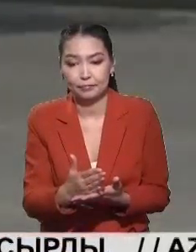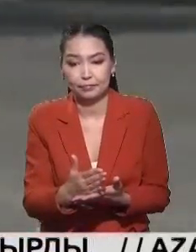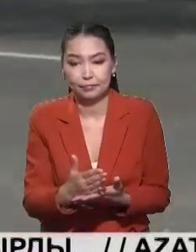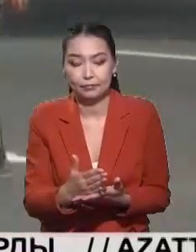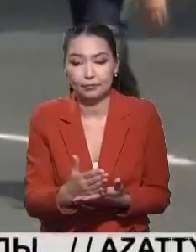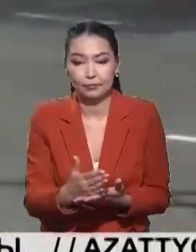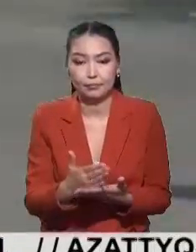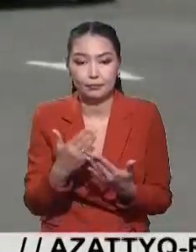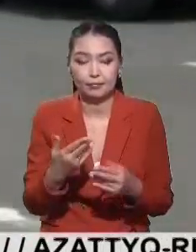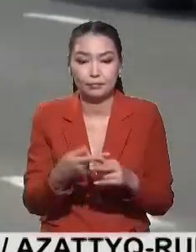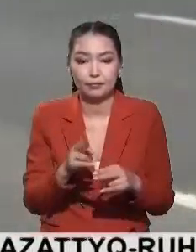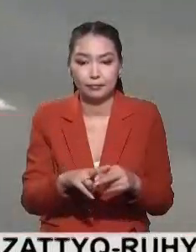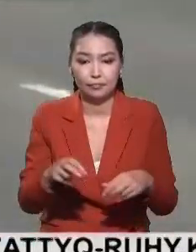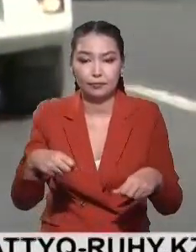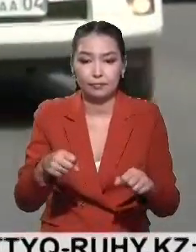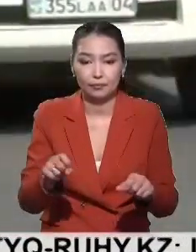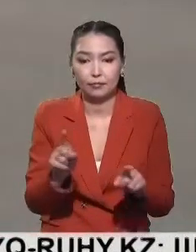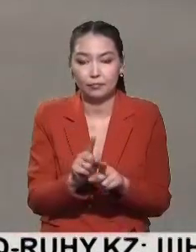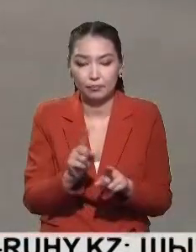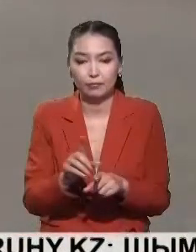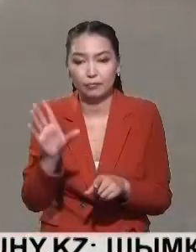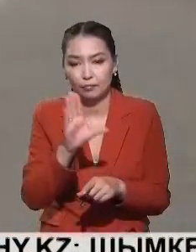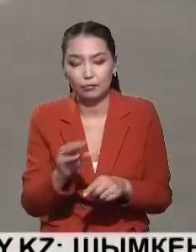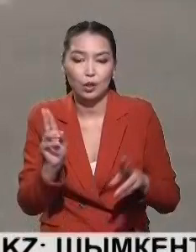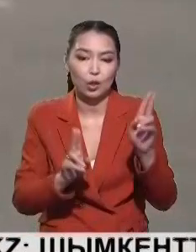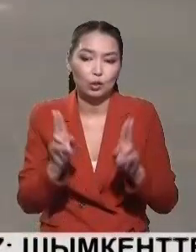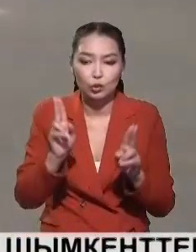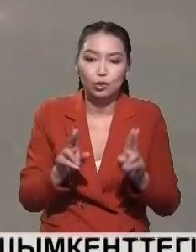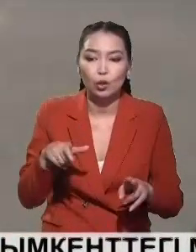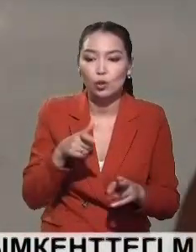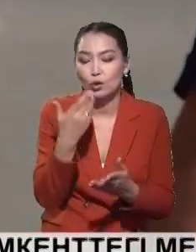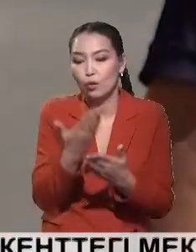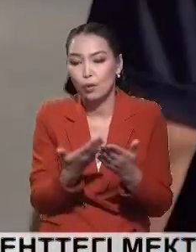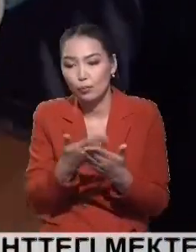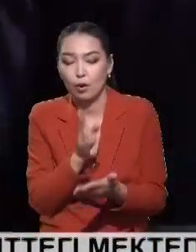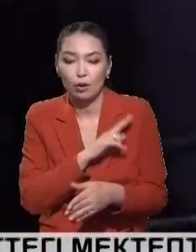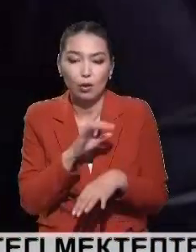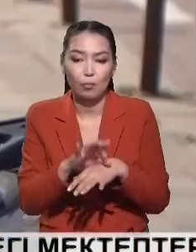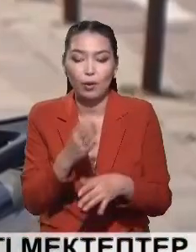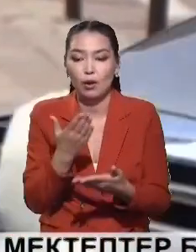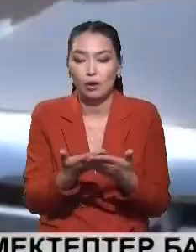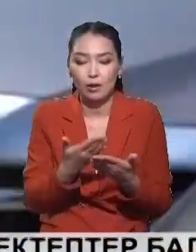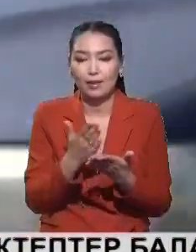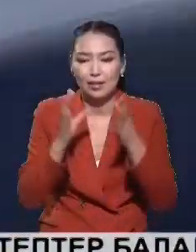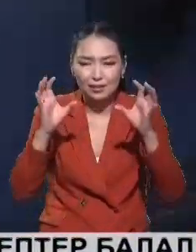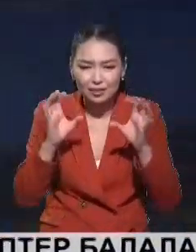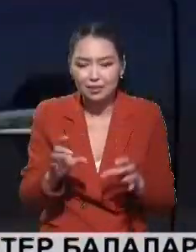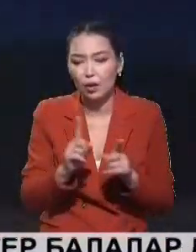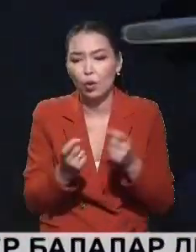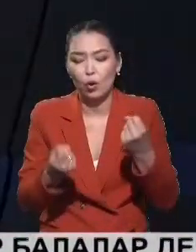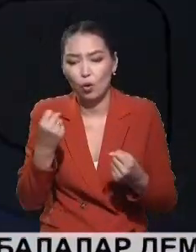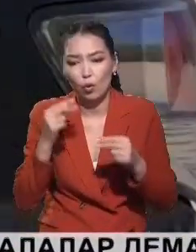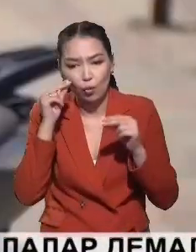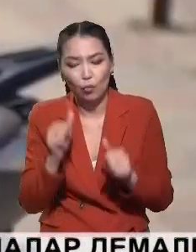Қазір полицейлер скутер мен мопедті тізгіндеушілерді тоқтатып, жол ережесін түсіндіру жұмыстарымен айналысып жатыр. Бірақ заң жүзінде көлік құралы ретінде тіркеуге